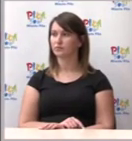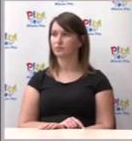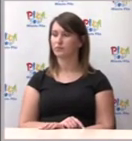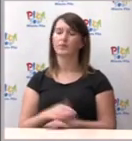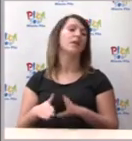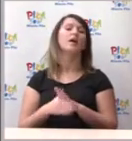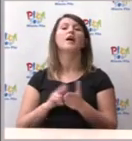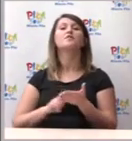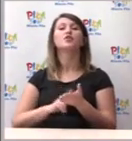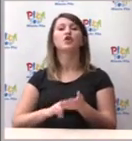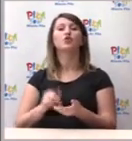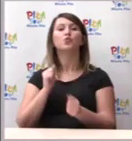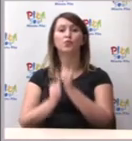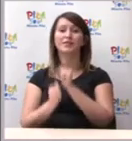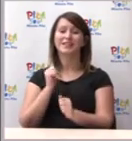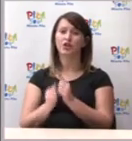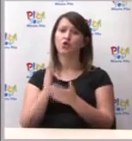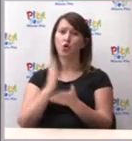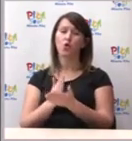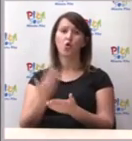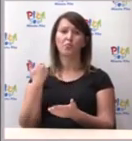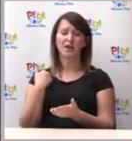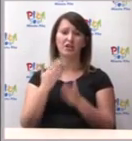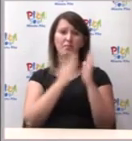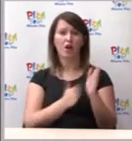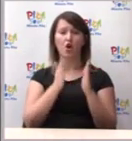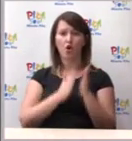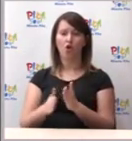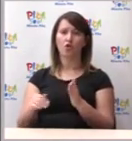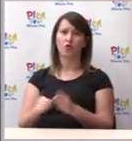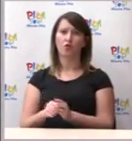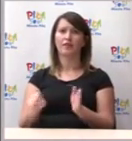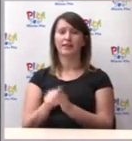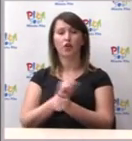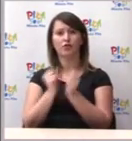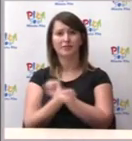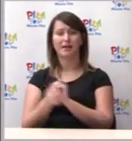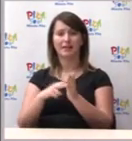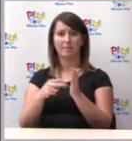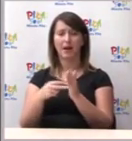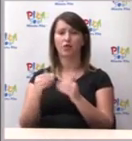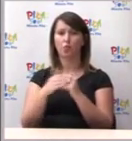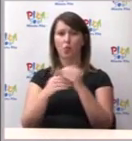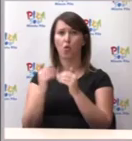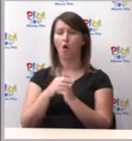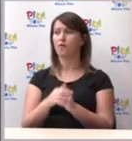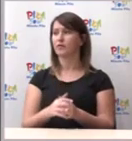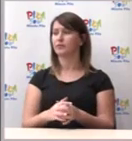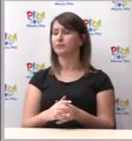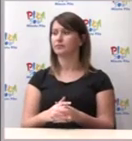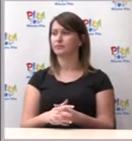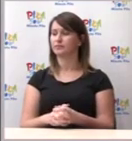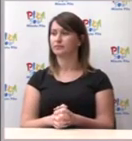zagospodarowania przestrzennego. Dodam również, że z tego co się orientuję, w